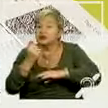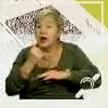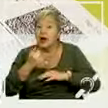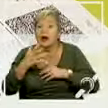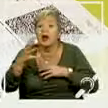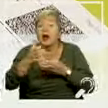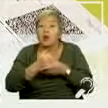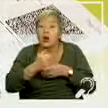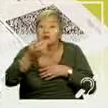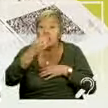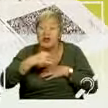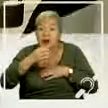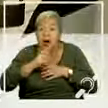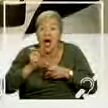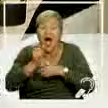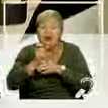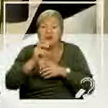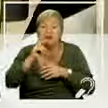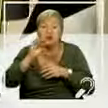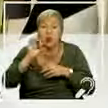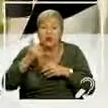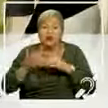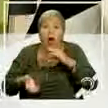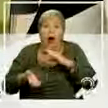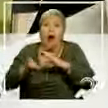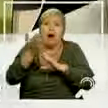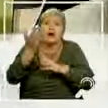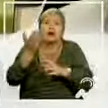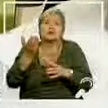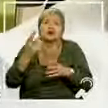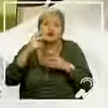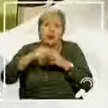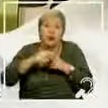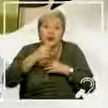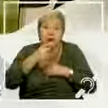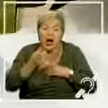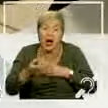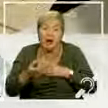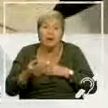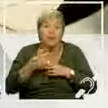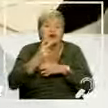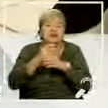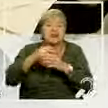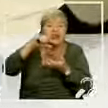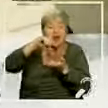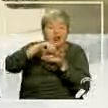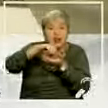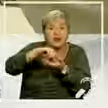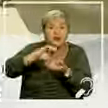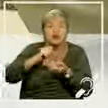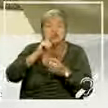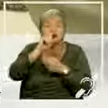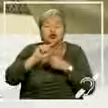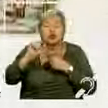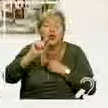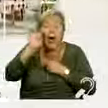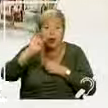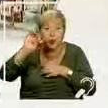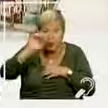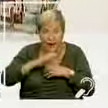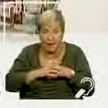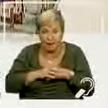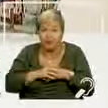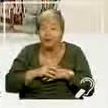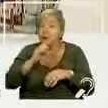de medicamente antibiotice a crescut exagerat în ultimii ani în țările din centrul și din sudul Europei. Medicii de la